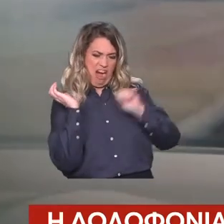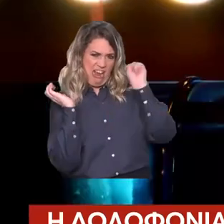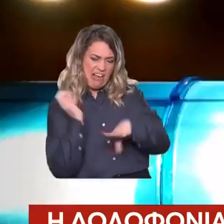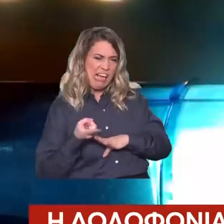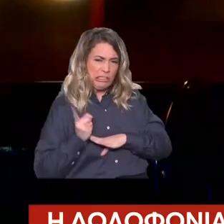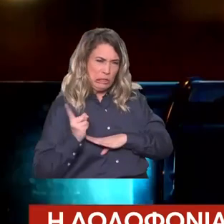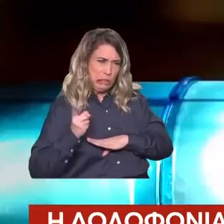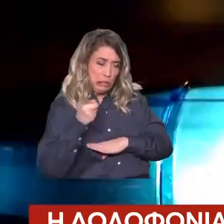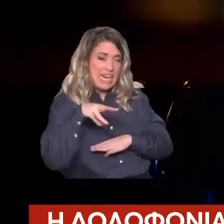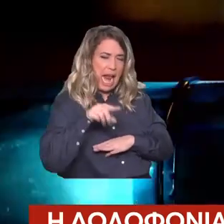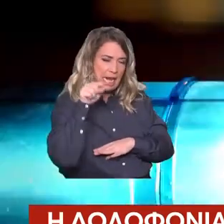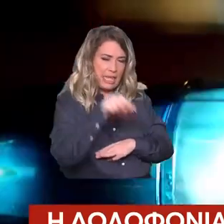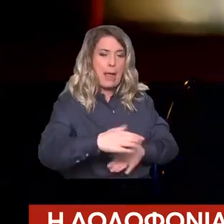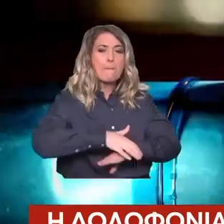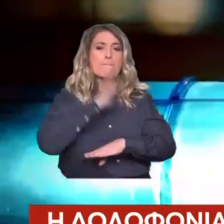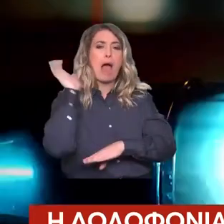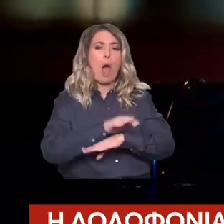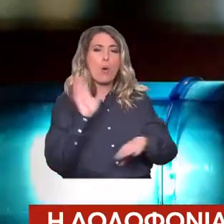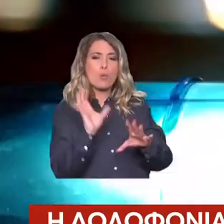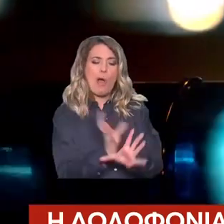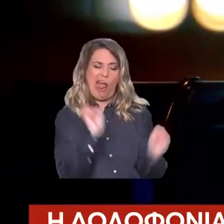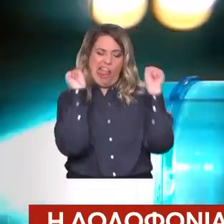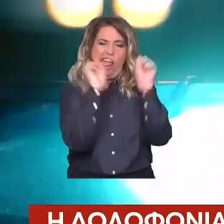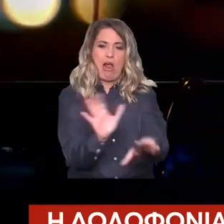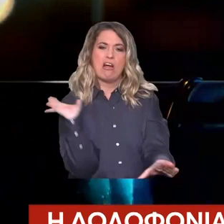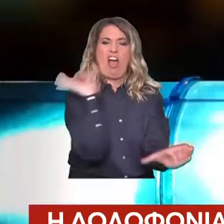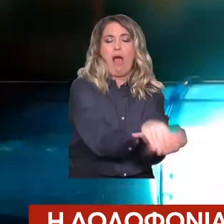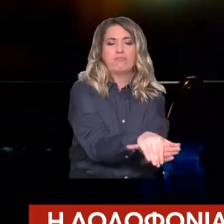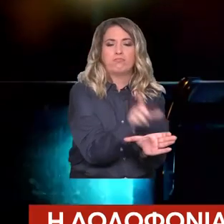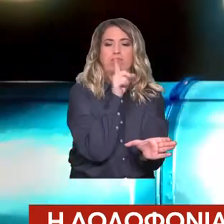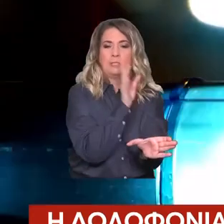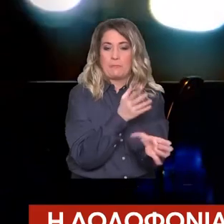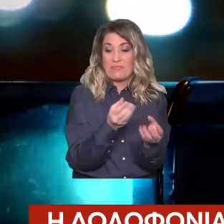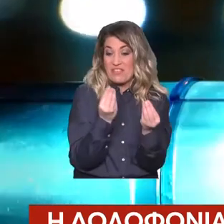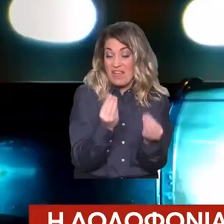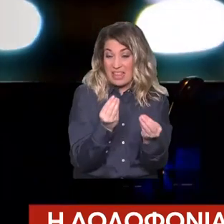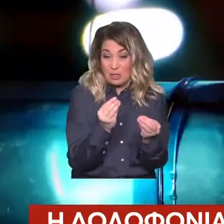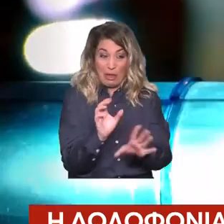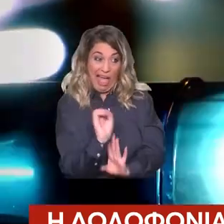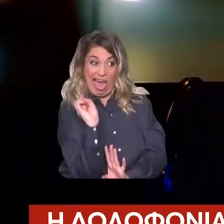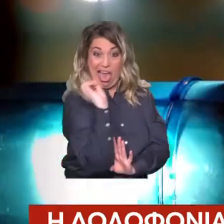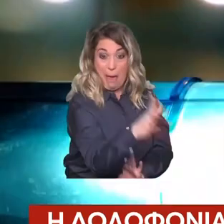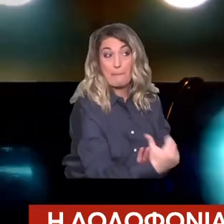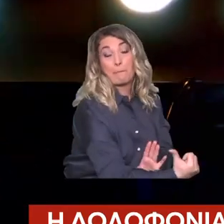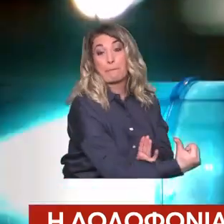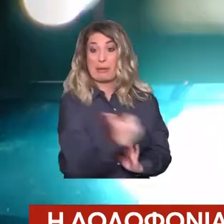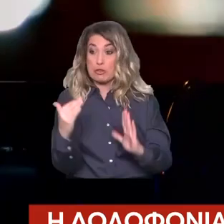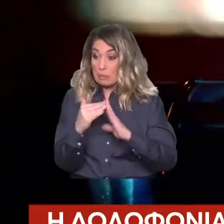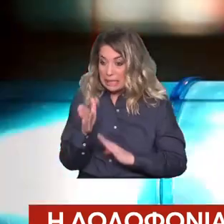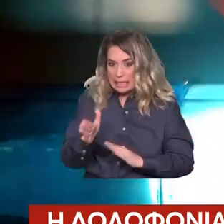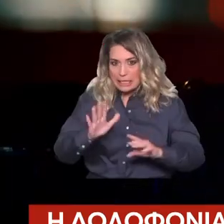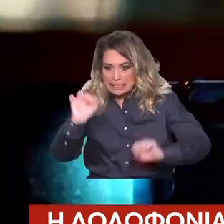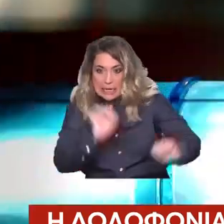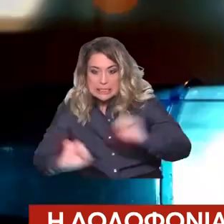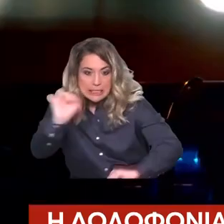βράδυ. Κατόπιν επέστρεψαν στον τόπο του εγκλήματος, όπου επιχείρησαν να καταστρέψουν τα ίχνη και πιστήρια του εγκλήματος,